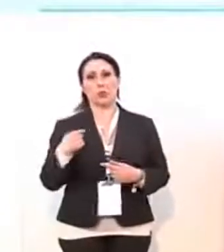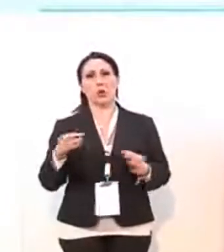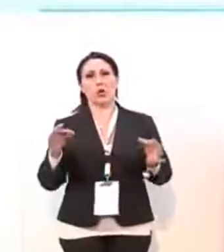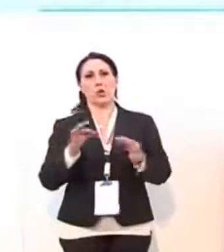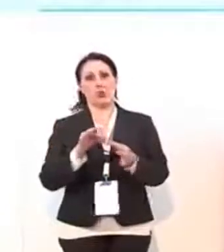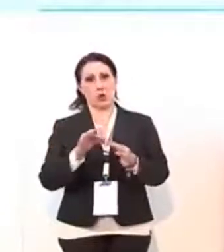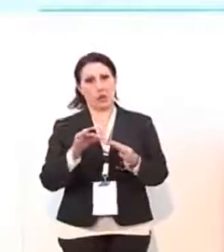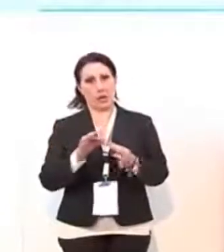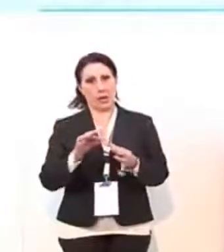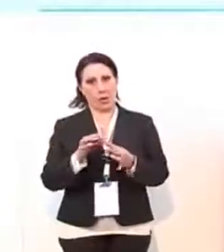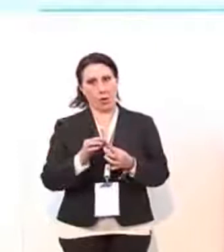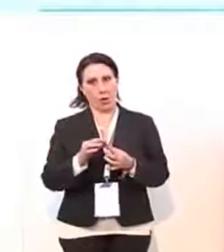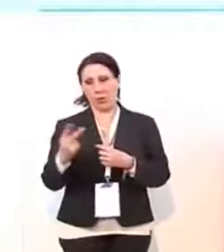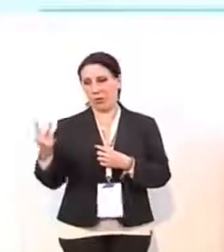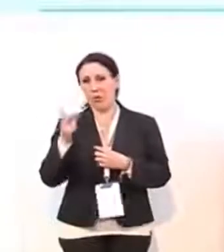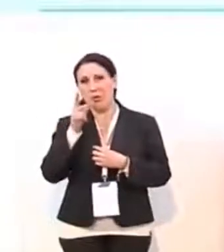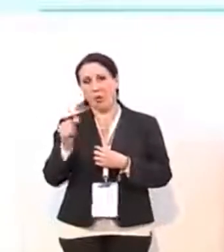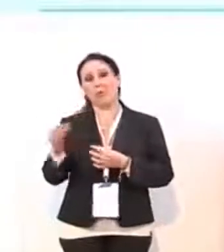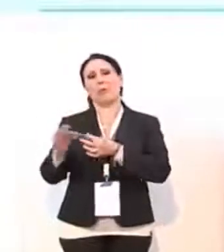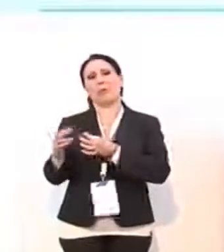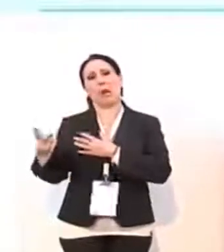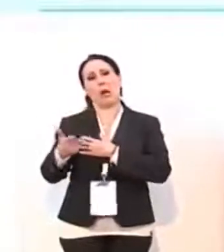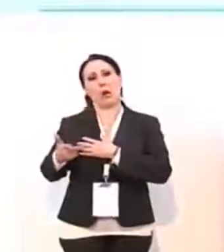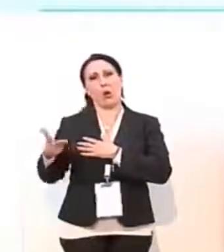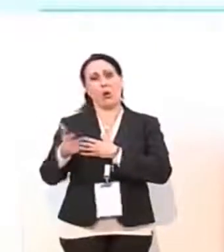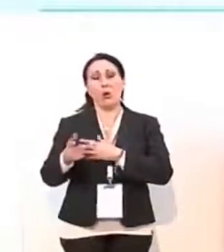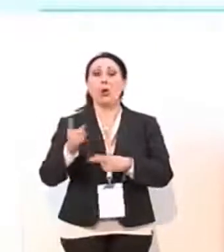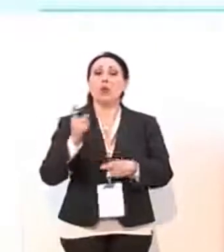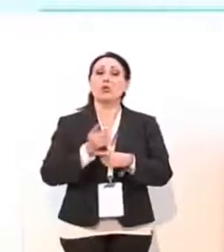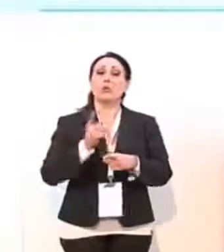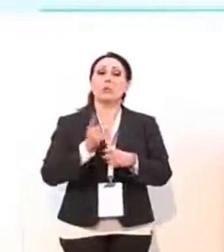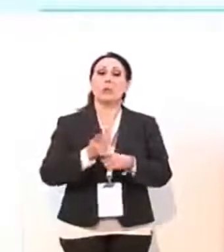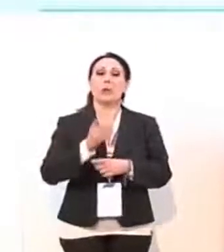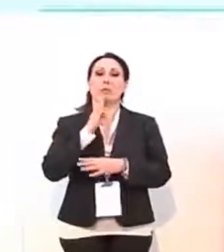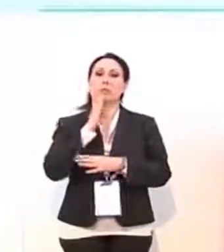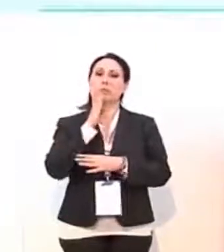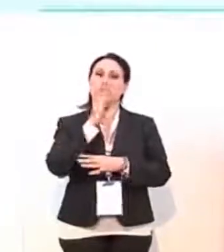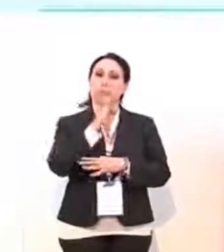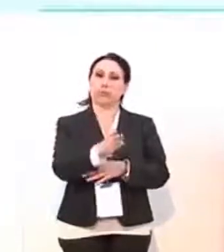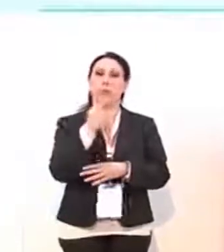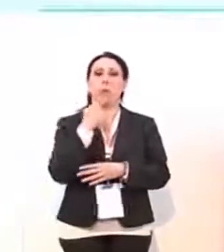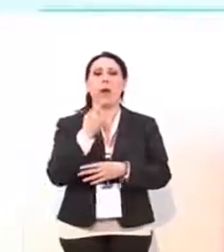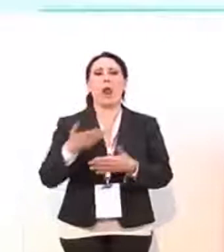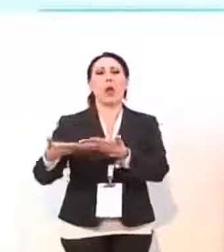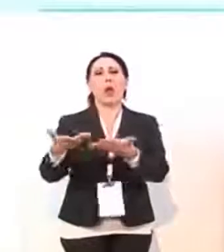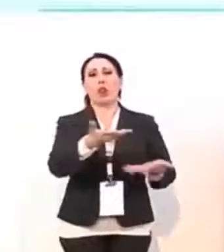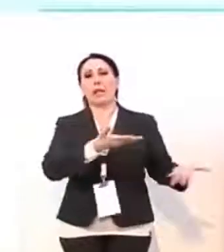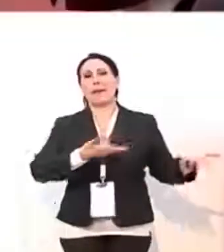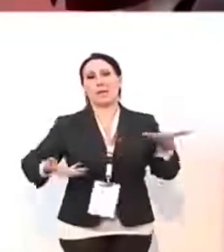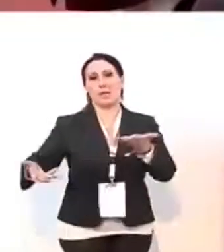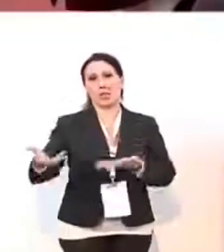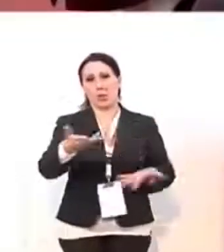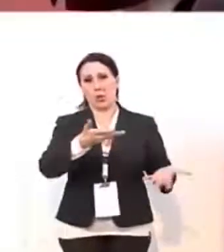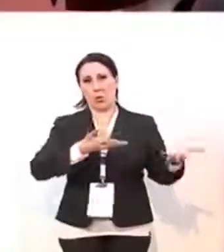con Linda e la mia cultura politica che dice dobbiamo andare verso la condivisione. Nella mia famiglia,